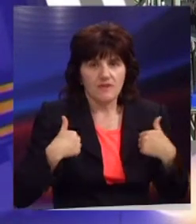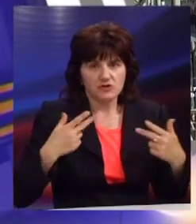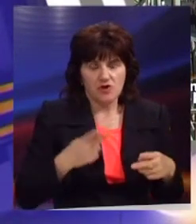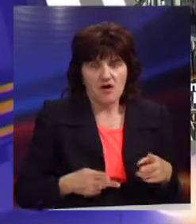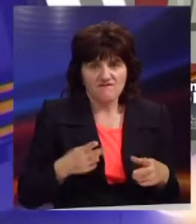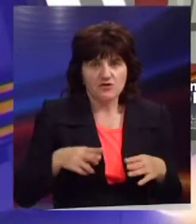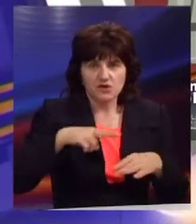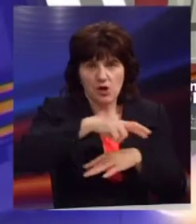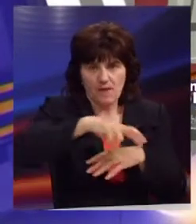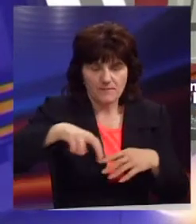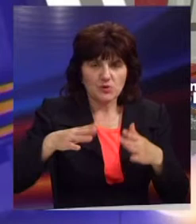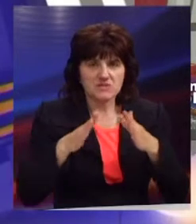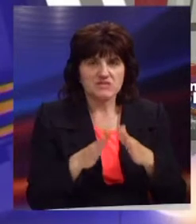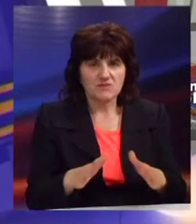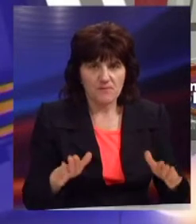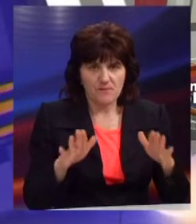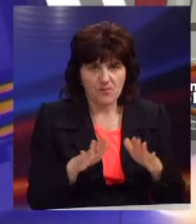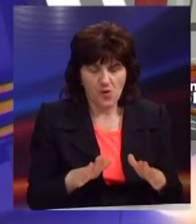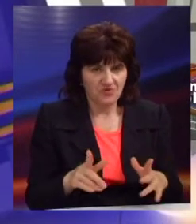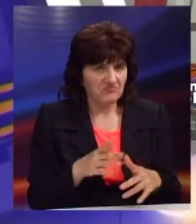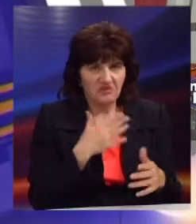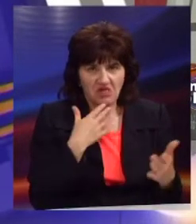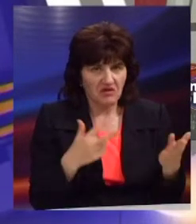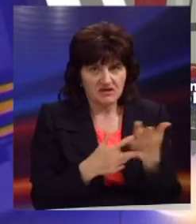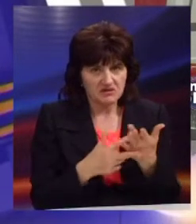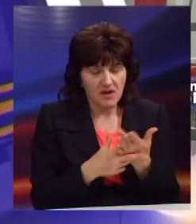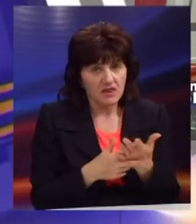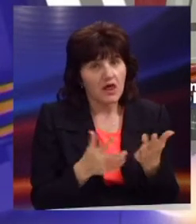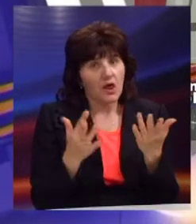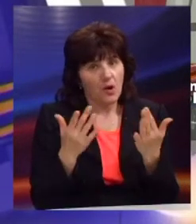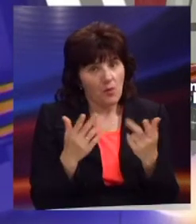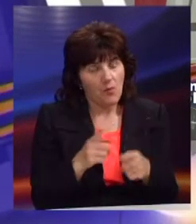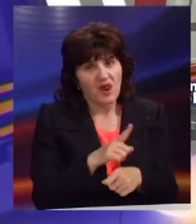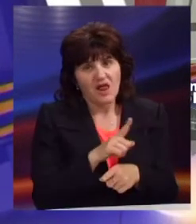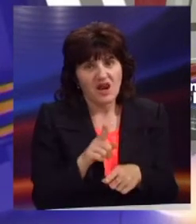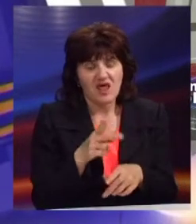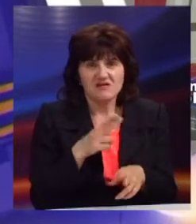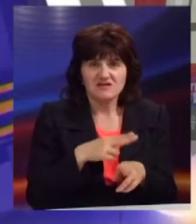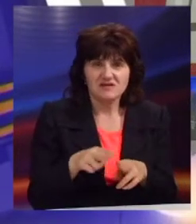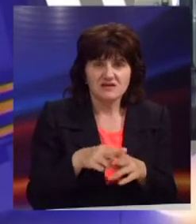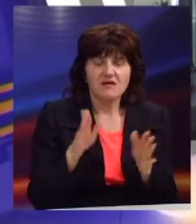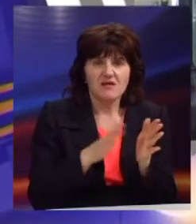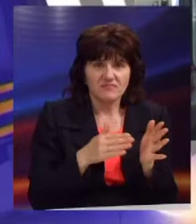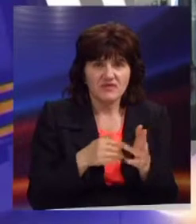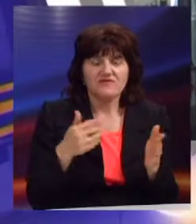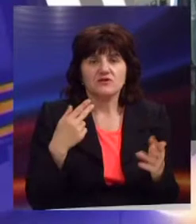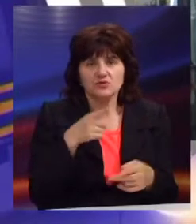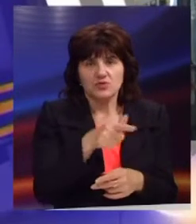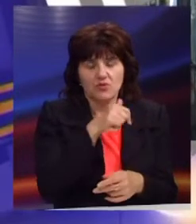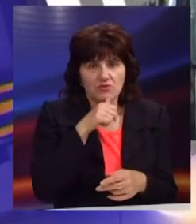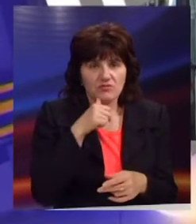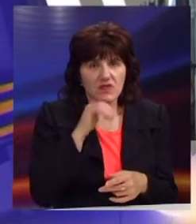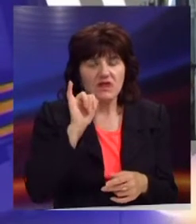zbog dotrajalih pruga izuzetno spori, to putnicima i ne smeta toliko koliko nehigijena u samim kupeima. Ipak i pored